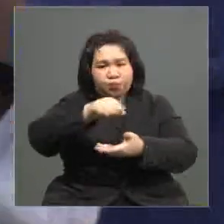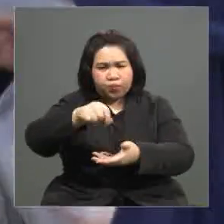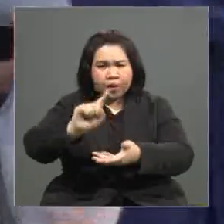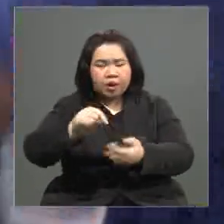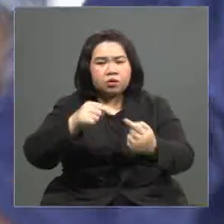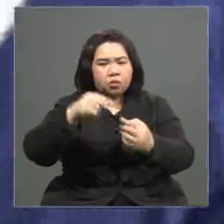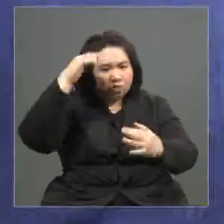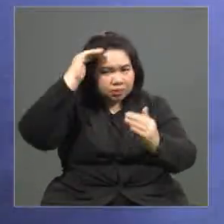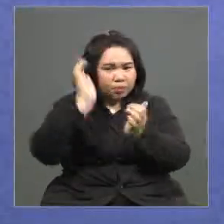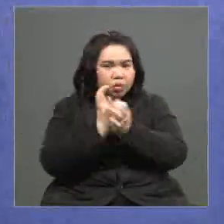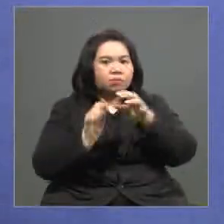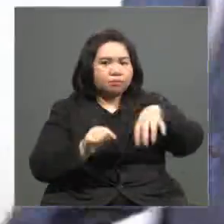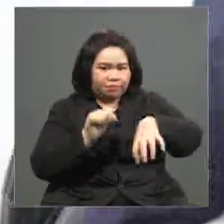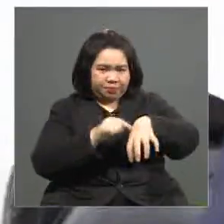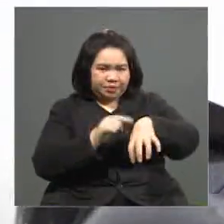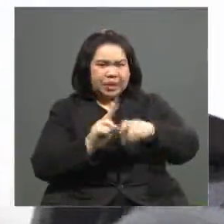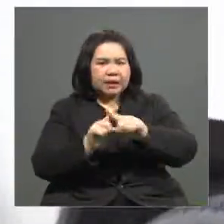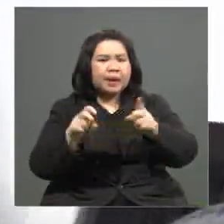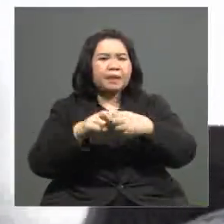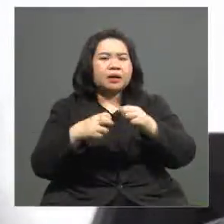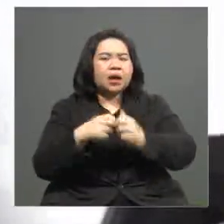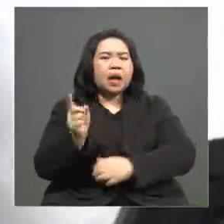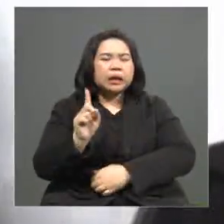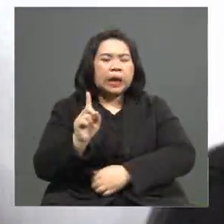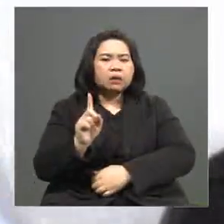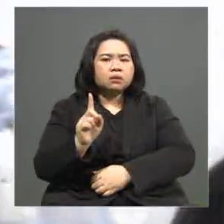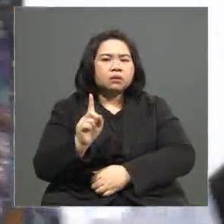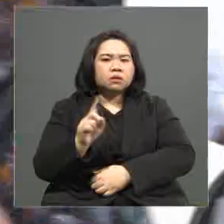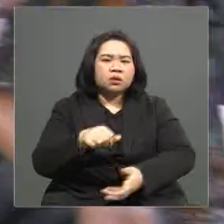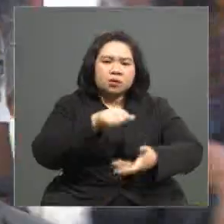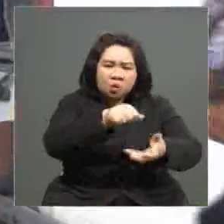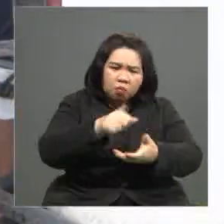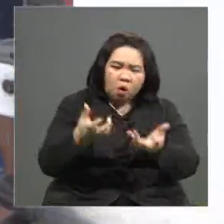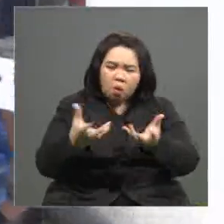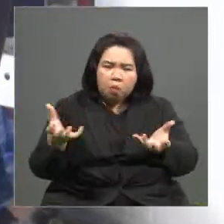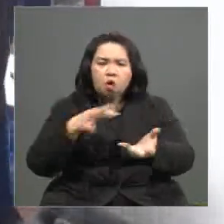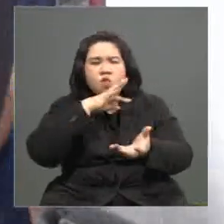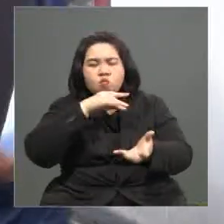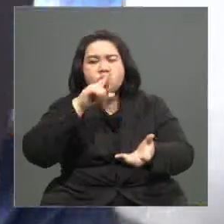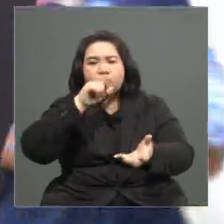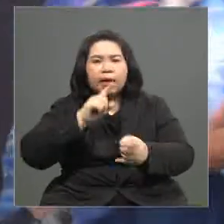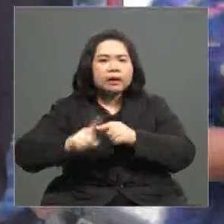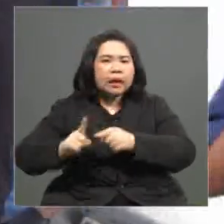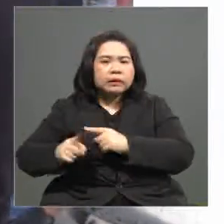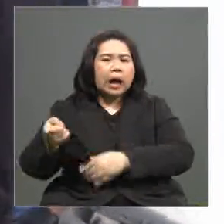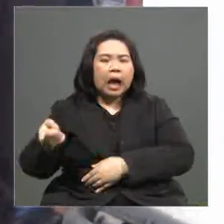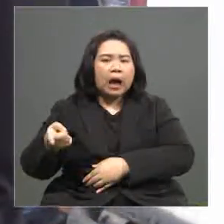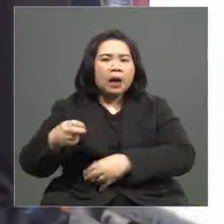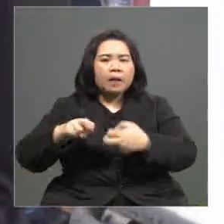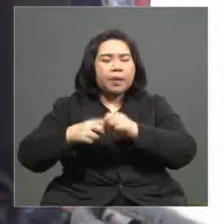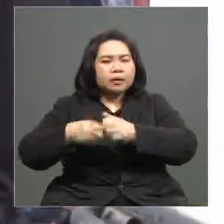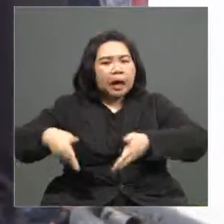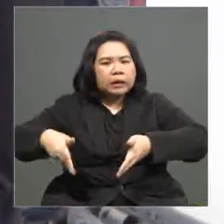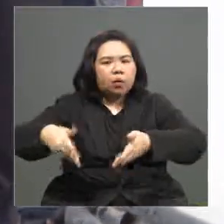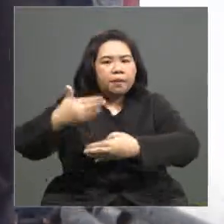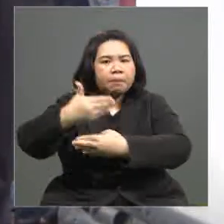ำรวจภูธรภาค5แต่ประสบปัญหาในเรื่องของการส่งเสบียงและการส่งวัตถุดิบเข้ามาในโรงครัวจากน้ำท่วมถนนมหิดลต้